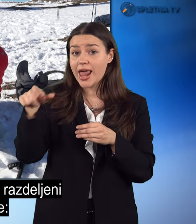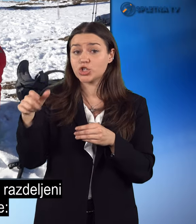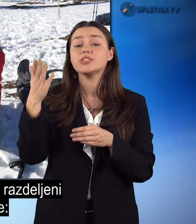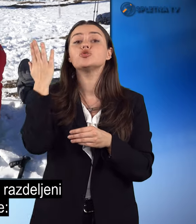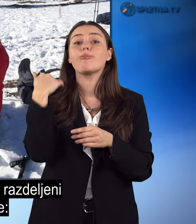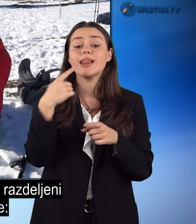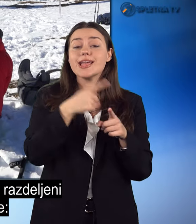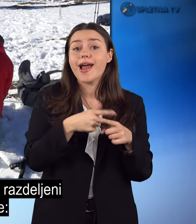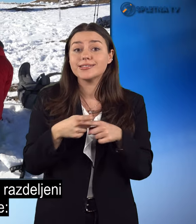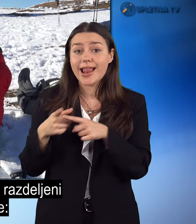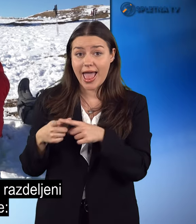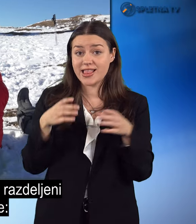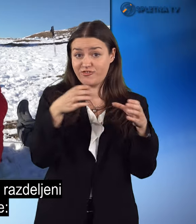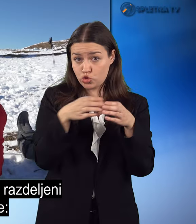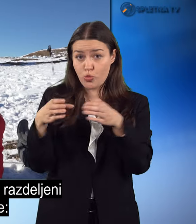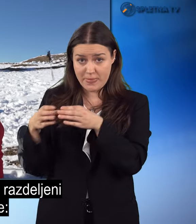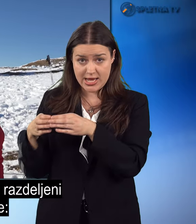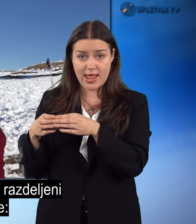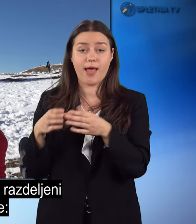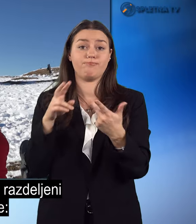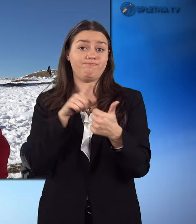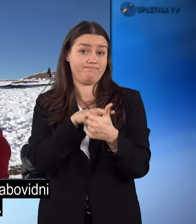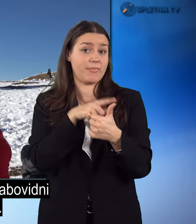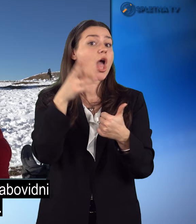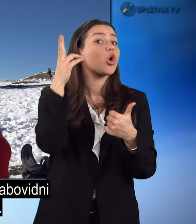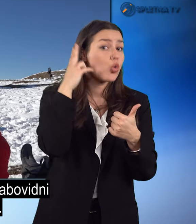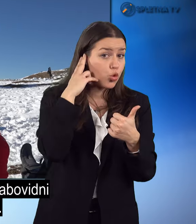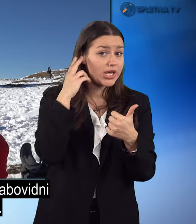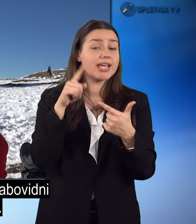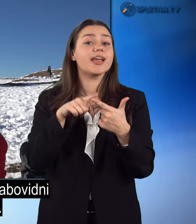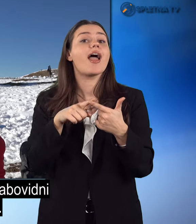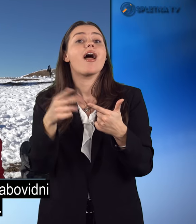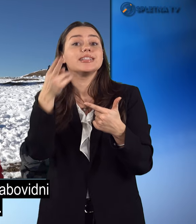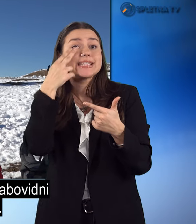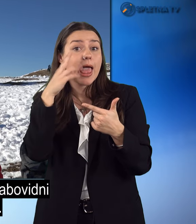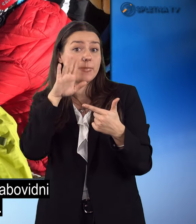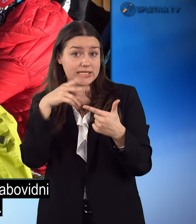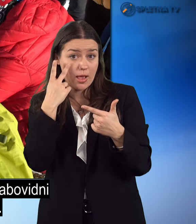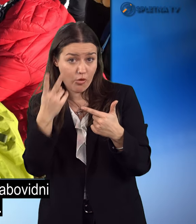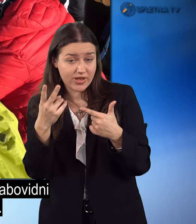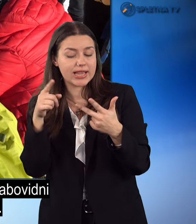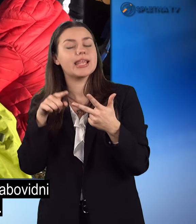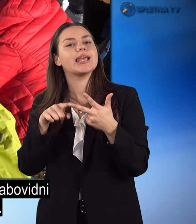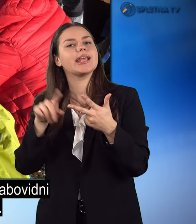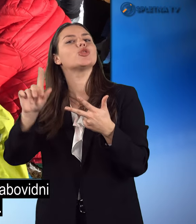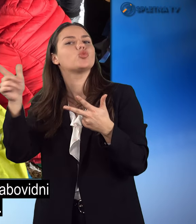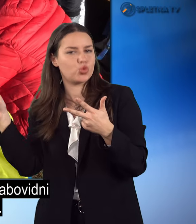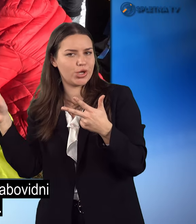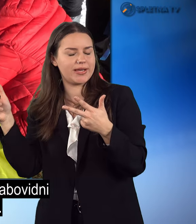Udeleženci so bili razdeljeni v skupine, gluhi, slepi in slabovidni in drugi.